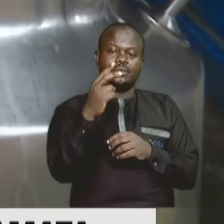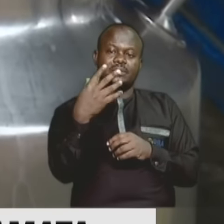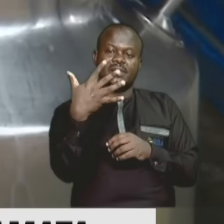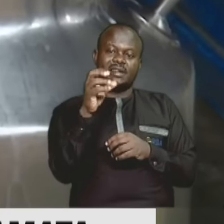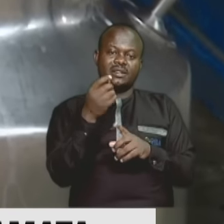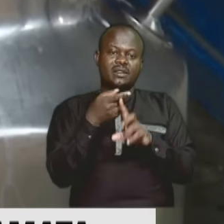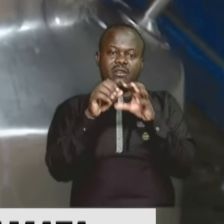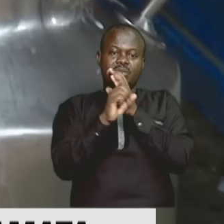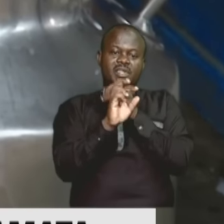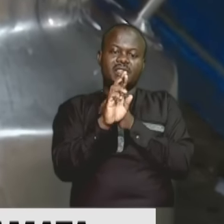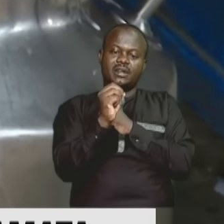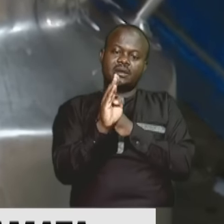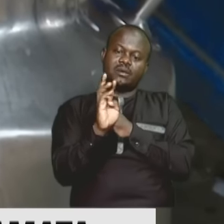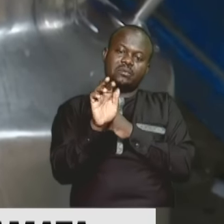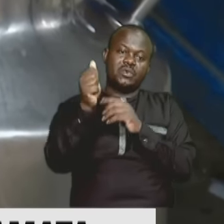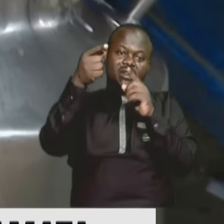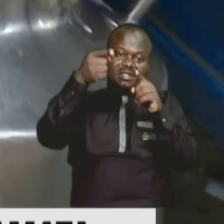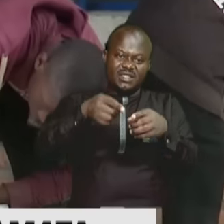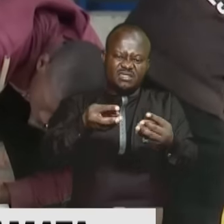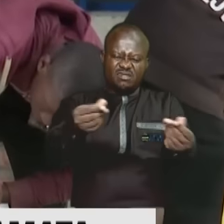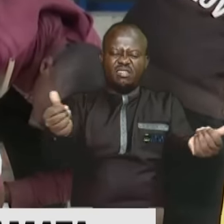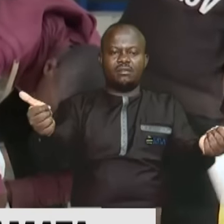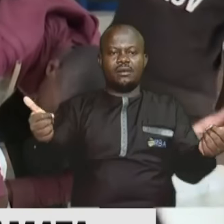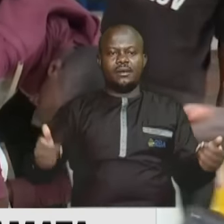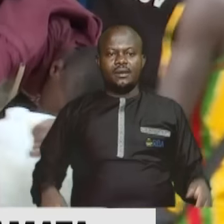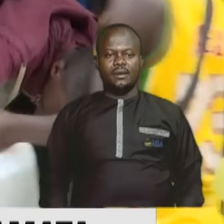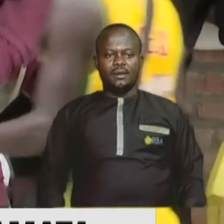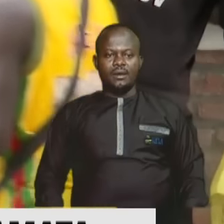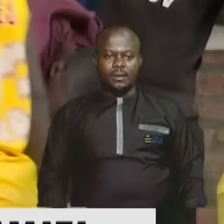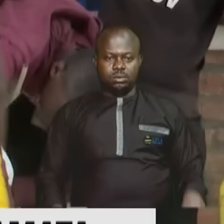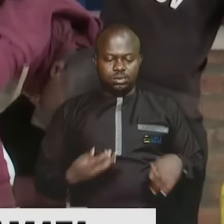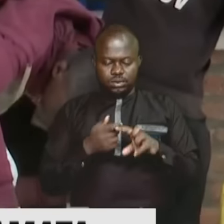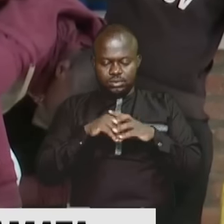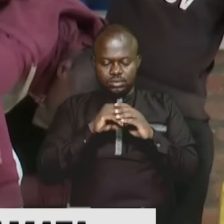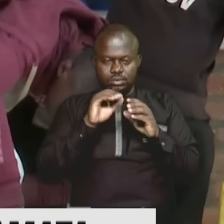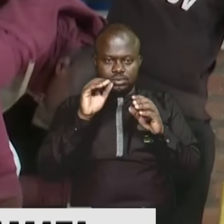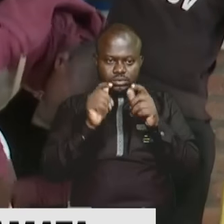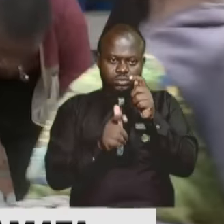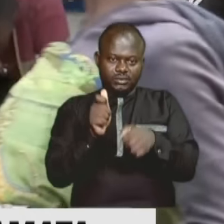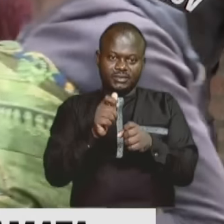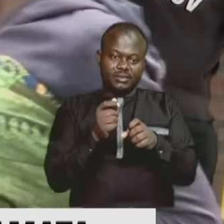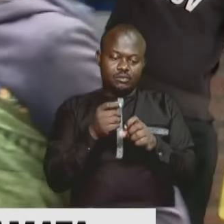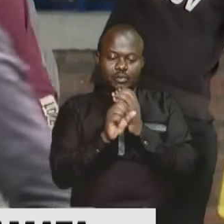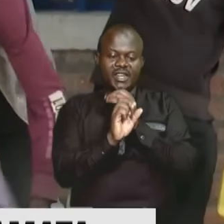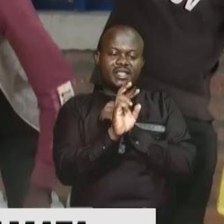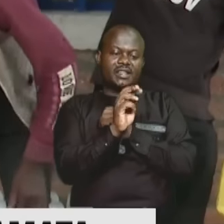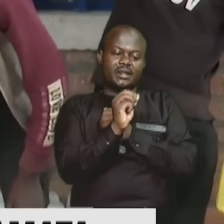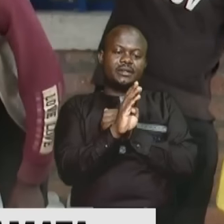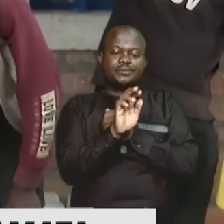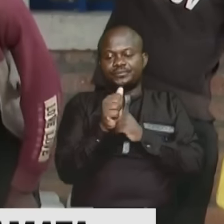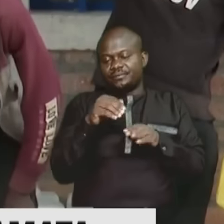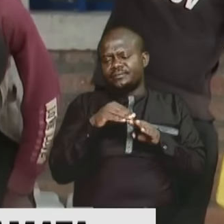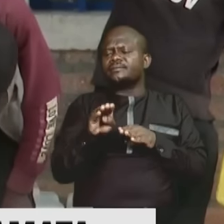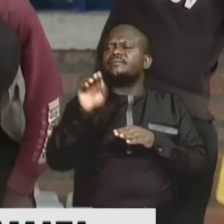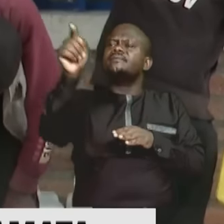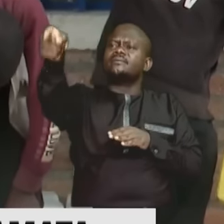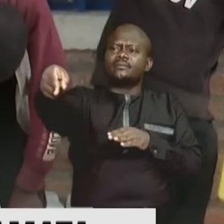murenge wa Rambura zikangirika zitagemuwe. Twavanaga hano amata ahani mu murenge wa Rambura tukajana mu murenge wa